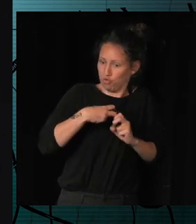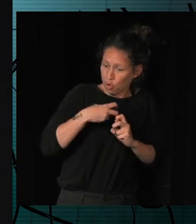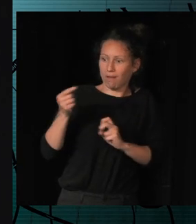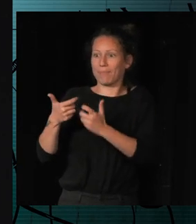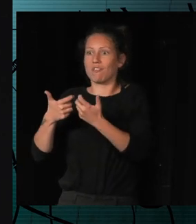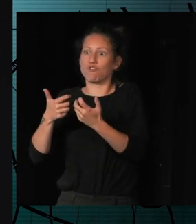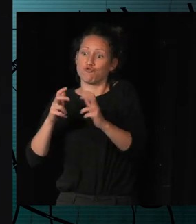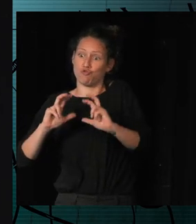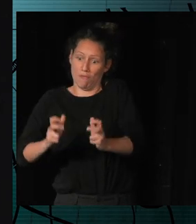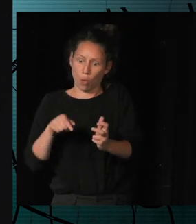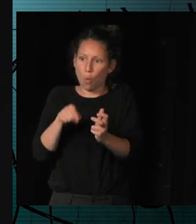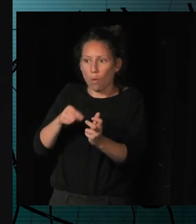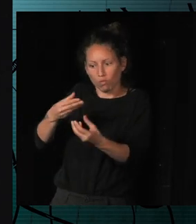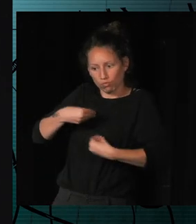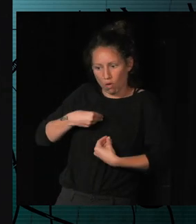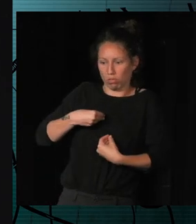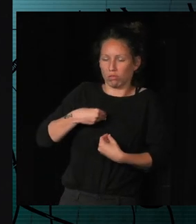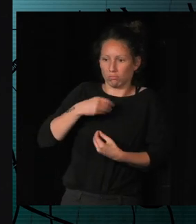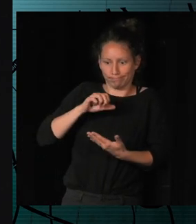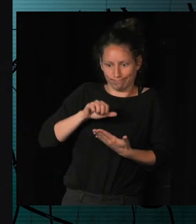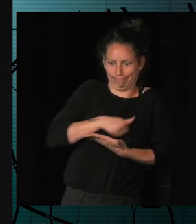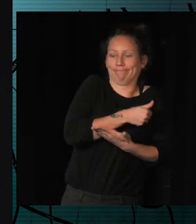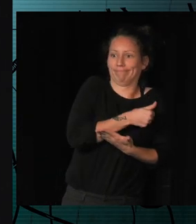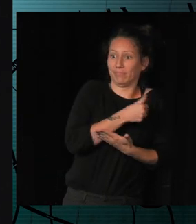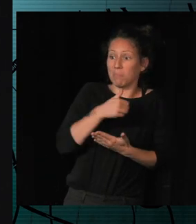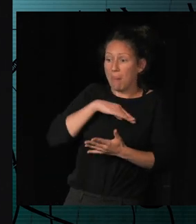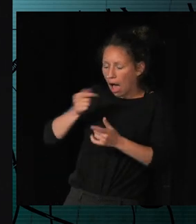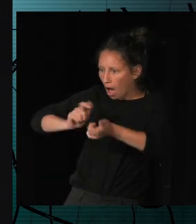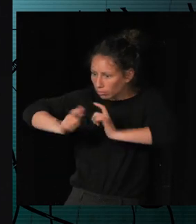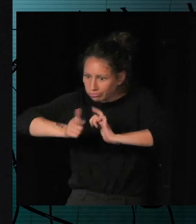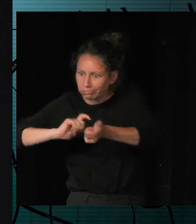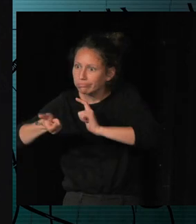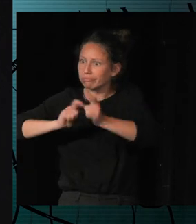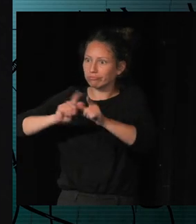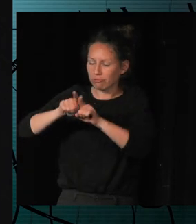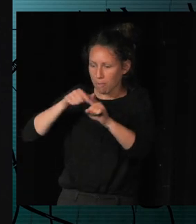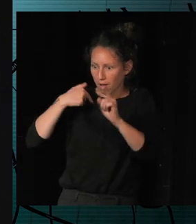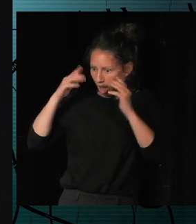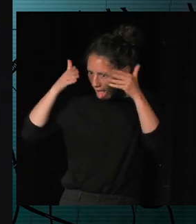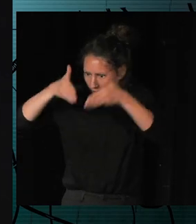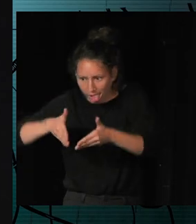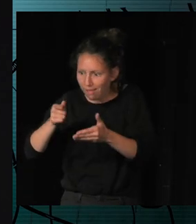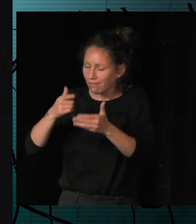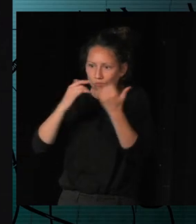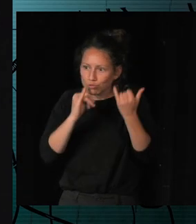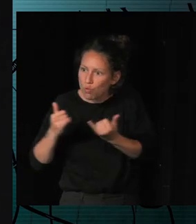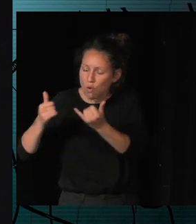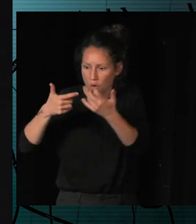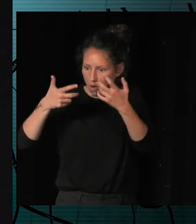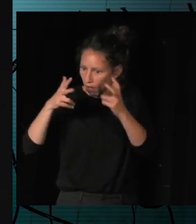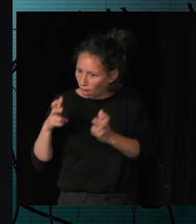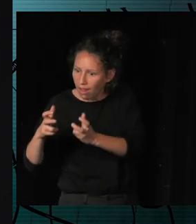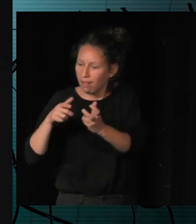ça parce que justement le langage du jeu vidéo c'est l'interactivité c'est l'interaction par l'interaction nous pousse à une immersion qui est une